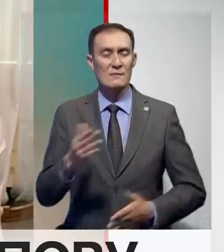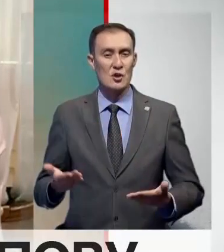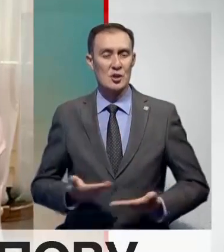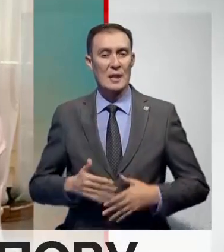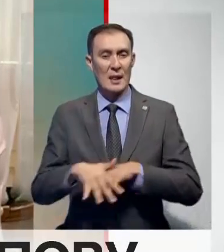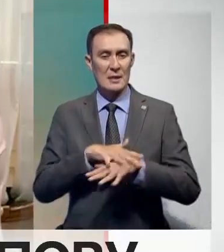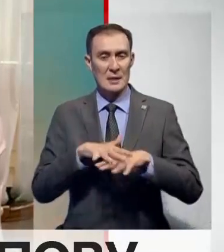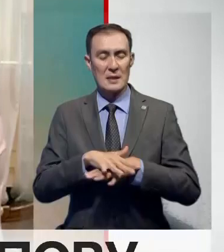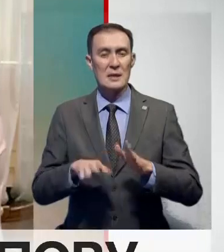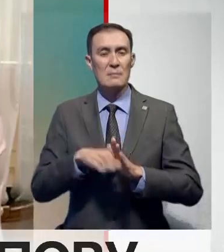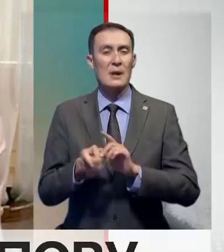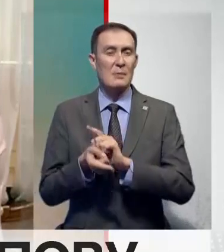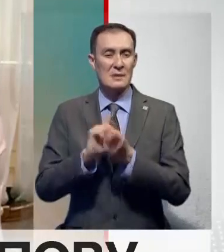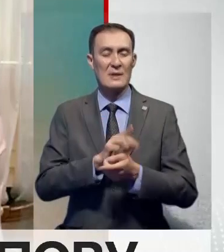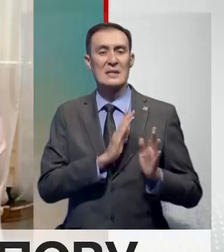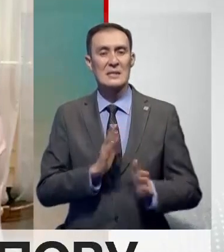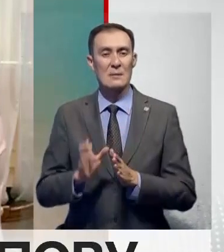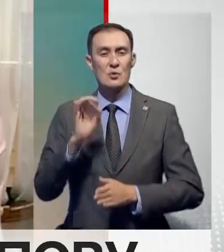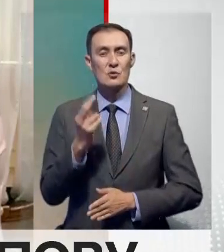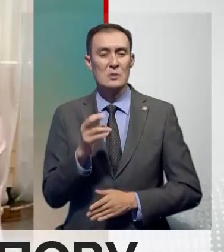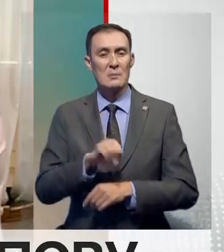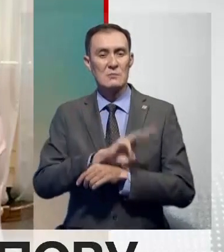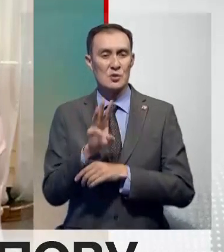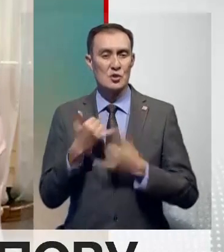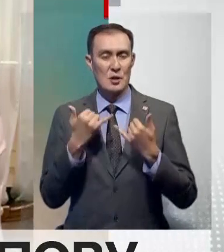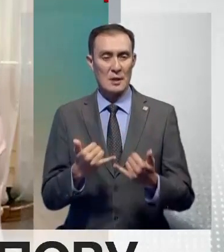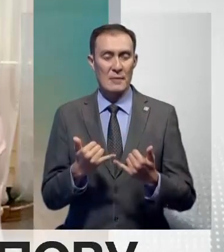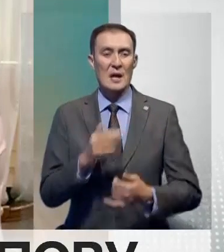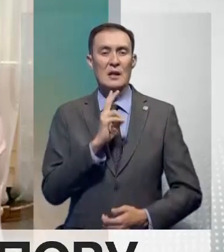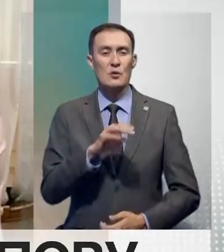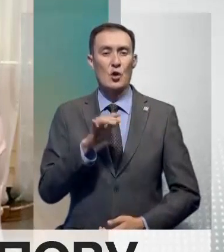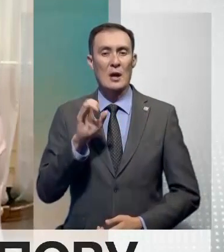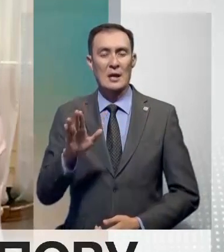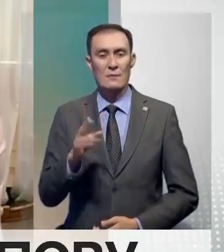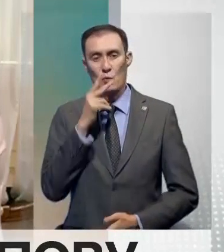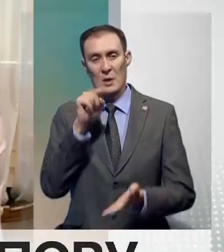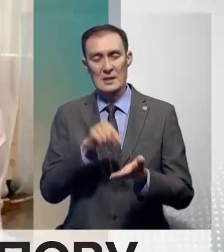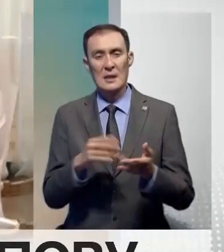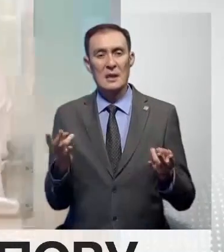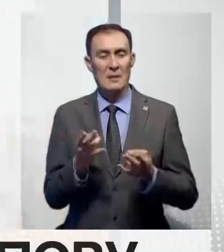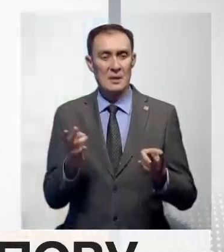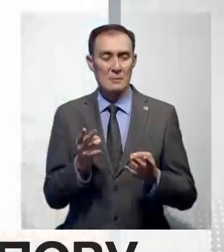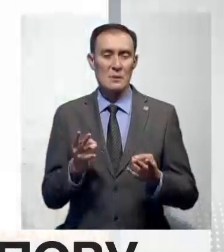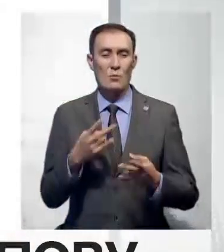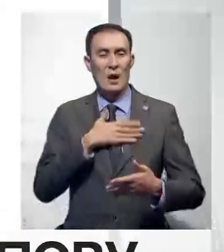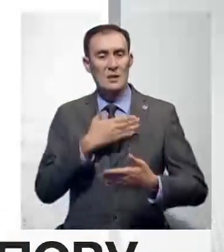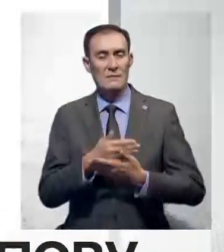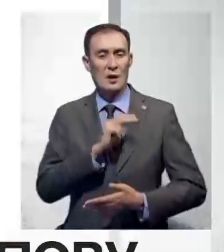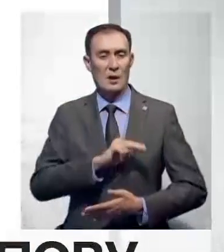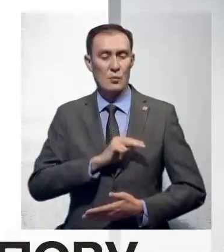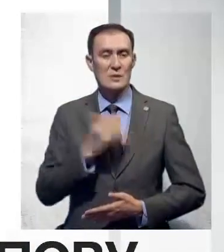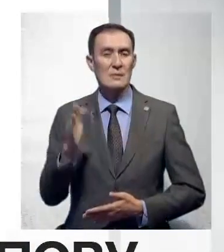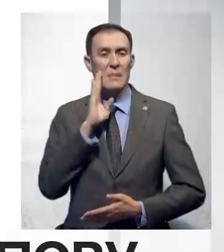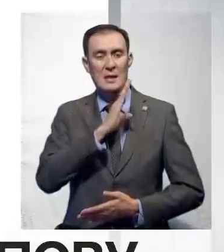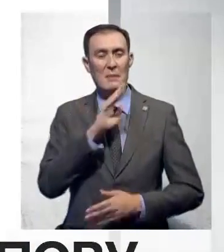жизни населения и преобразования системы социального обеспечения. Касым-Жомарт Токаев указал на необходимость проактивной работы с